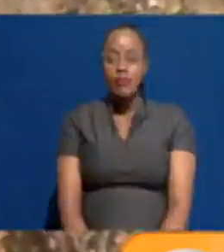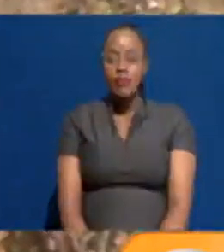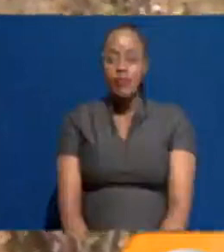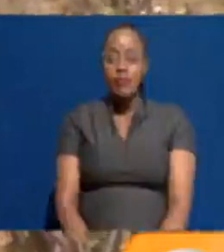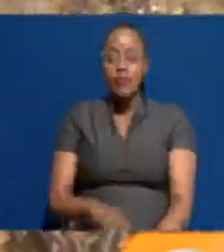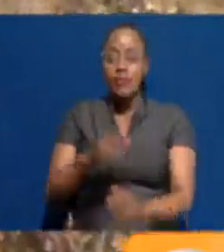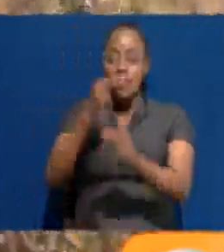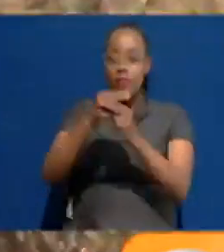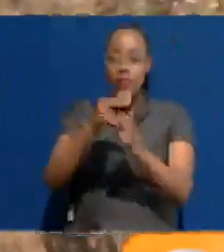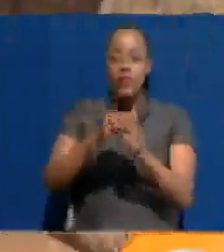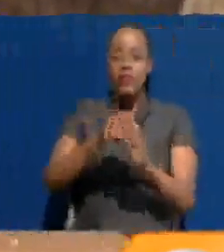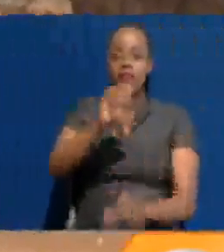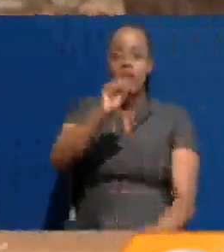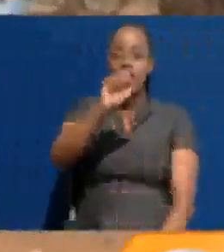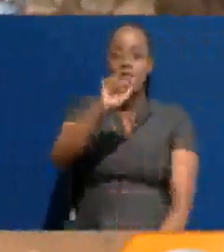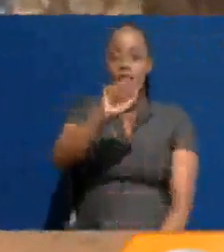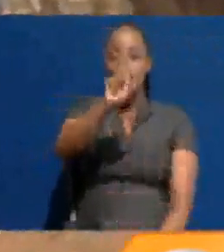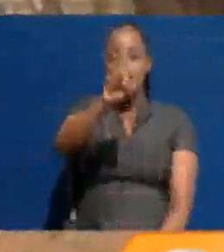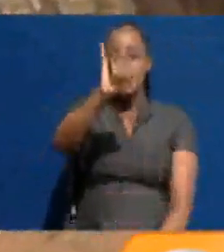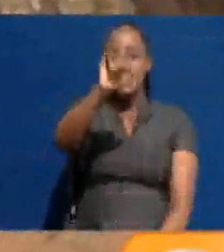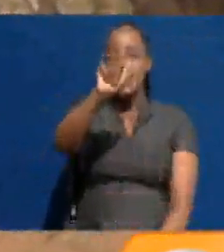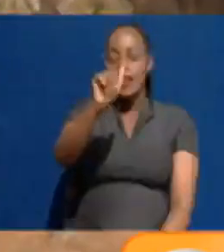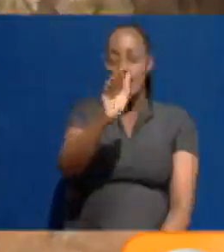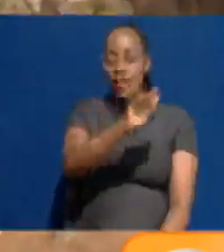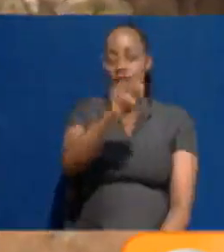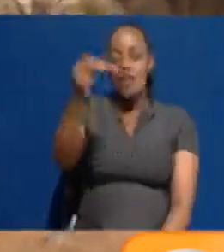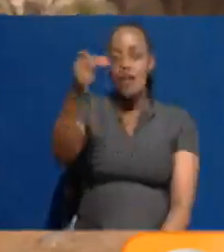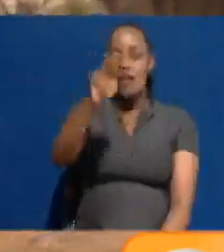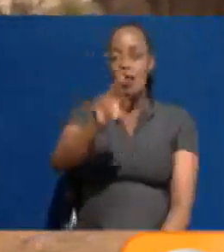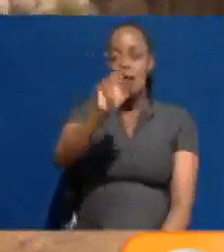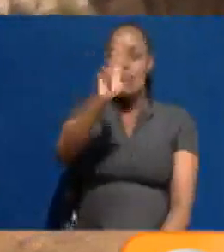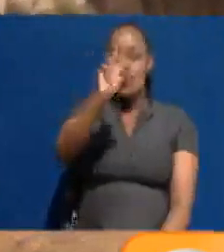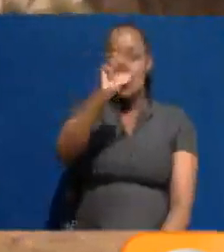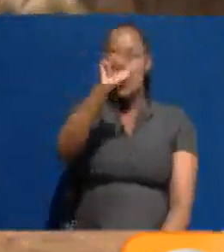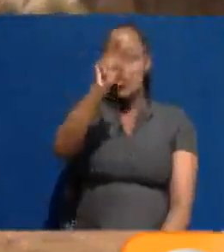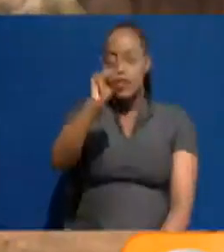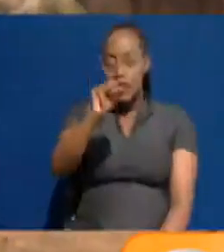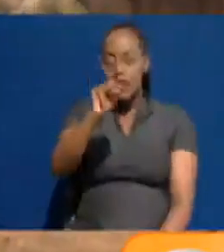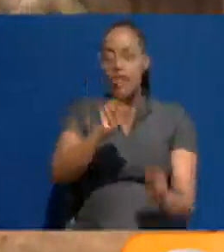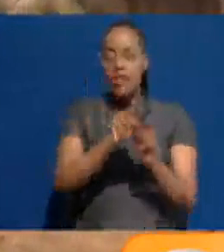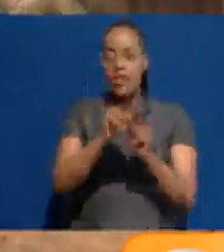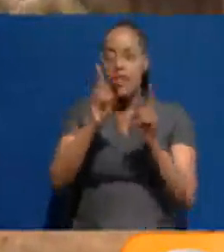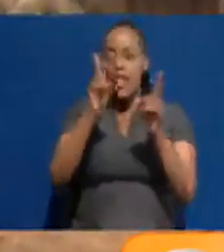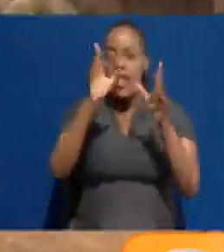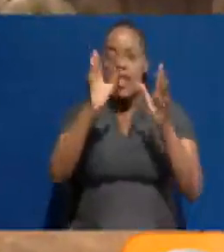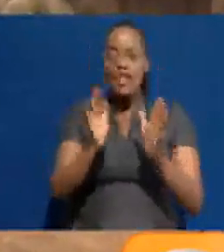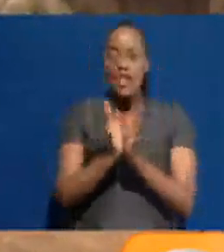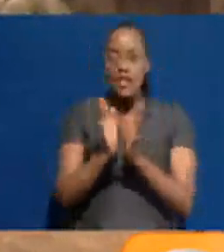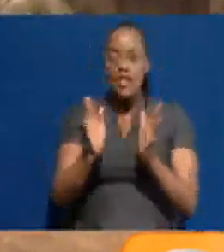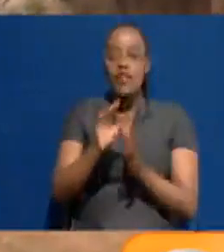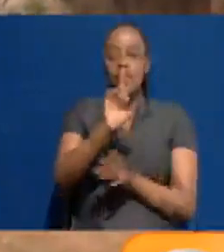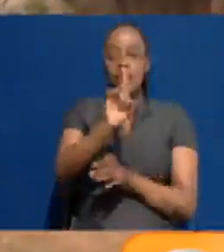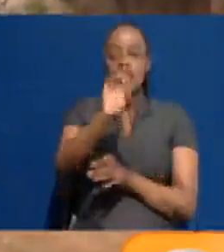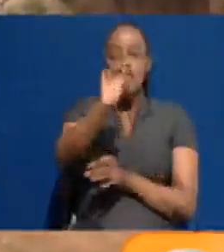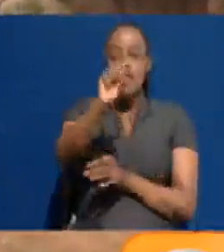Kwa majina naitwa Saadia Hussein. Mimi ni mkurugenzi mkuu Brighter Society Initiative,